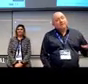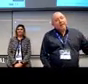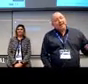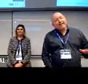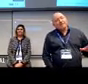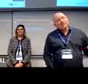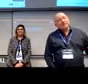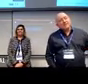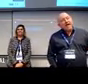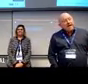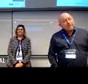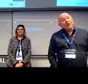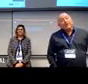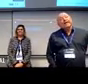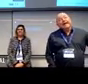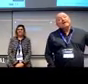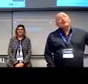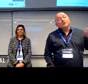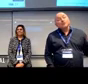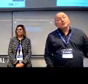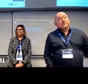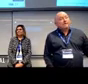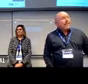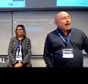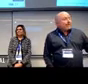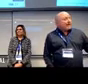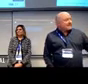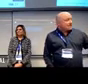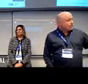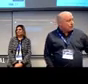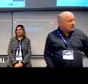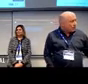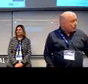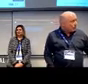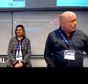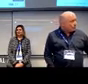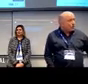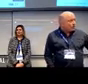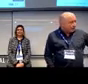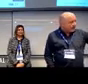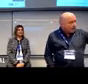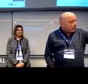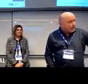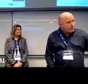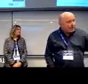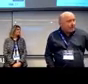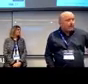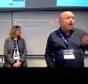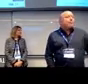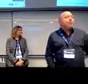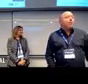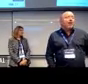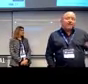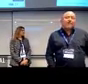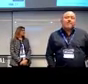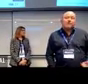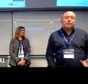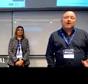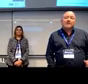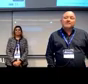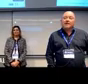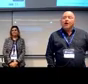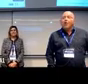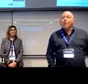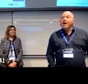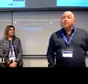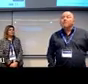une question. La question, c'est est-ce qu'on va créer une ressource à partir de zéro? Donc, on va créer un manuel pour la formation